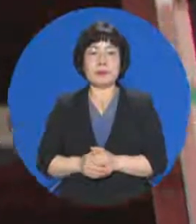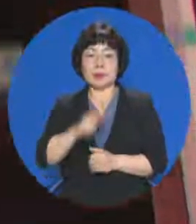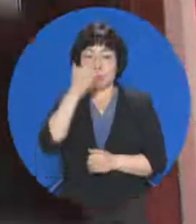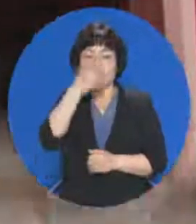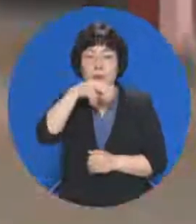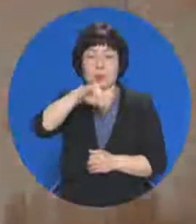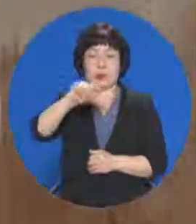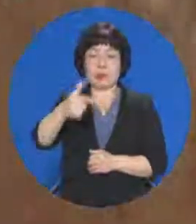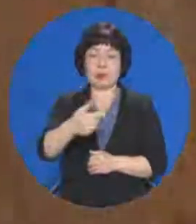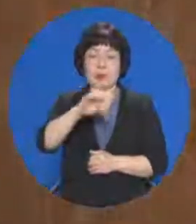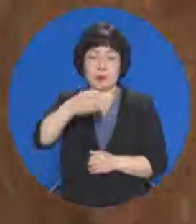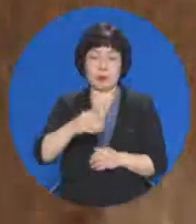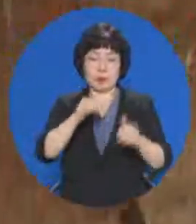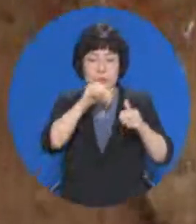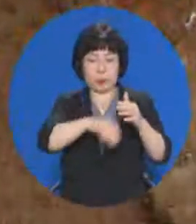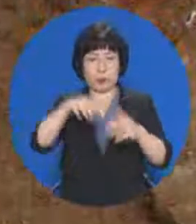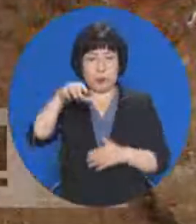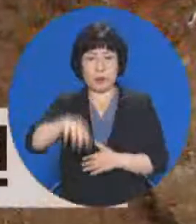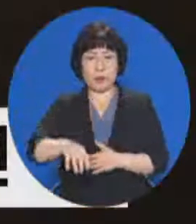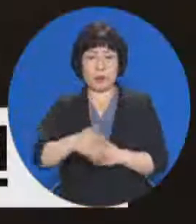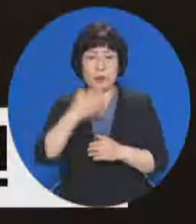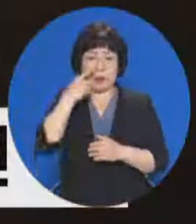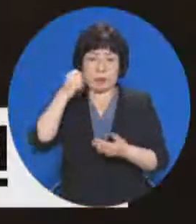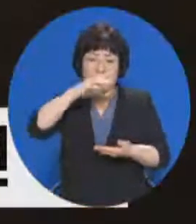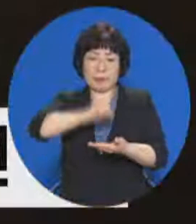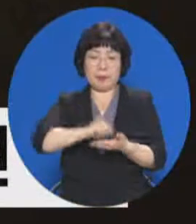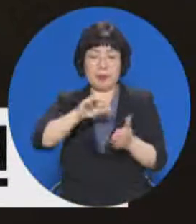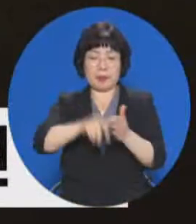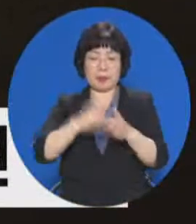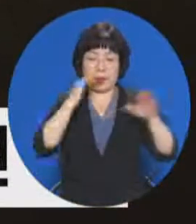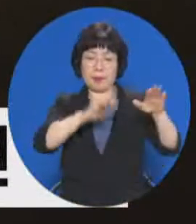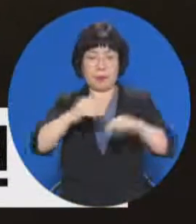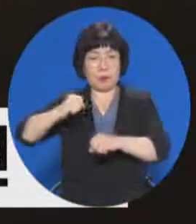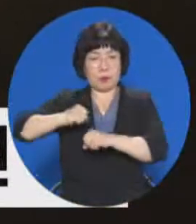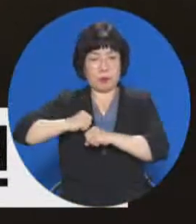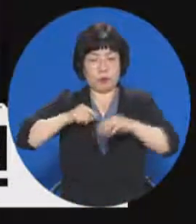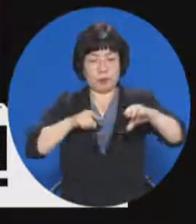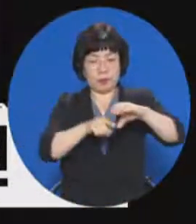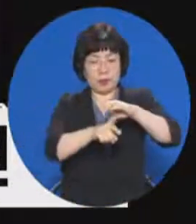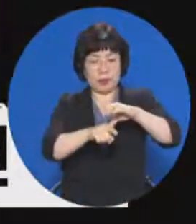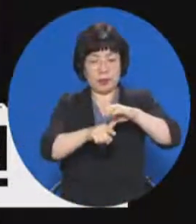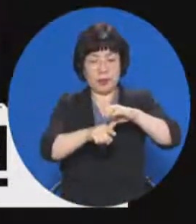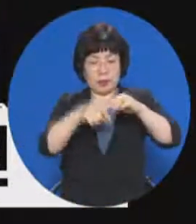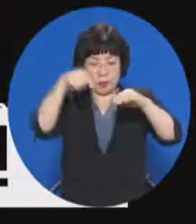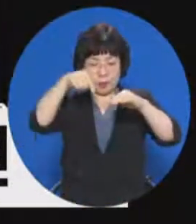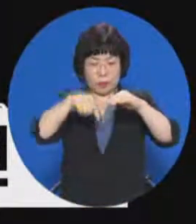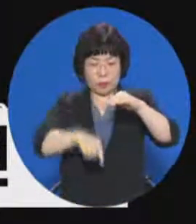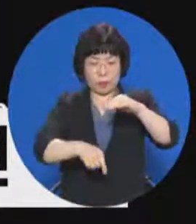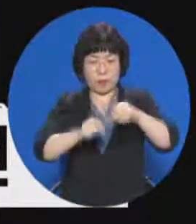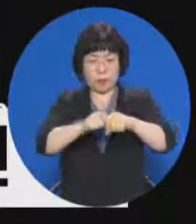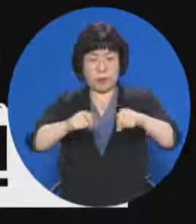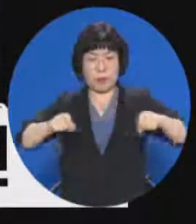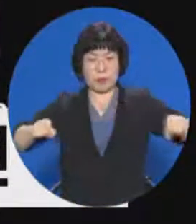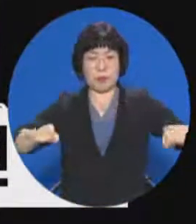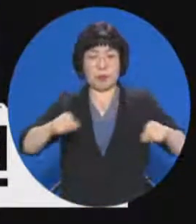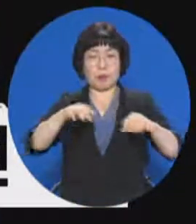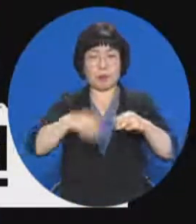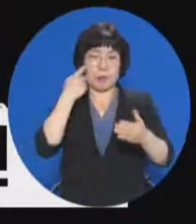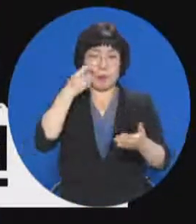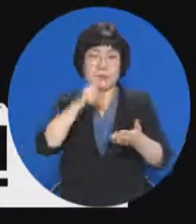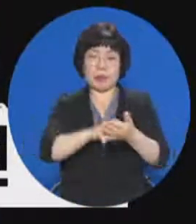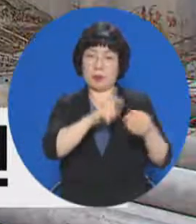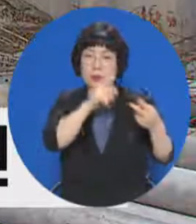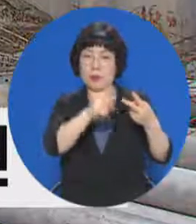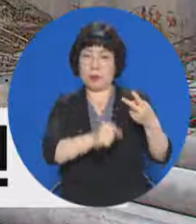여수시 신월동 공사 현장에서 일제강점기 당시 해군 기지로 추정되는 수십 미터 길이의 벙커가 발견된 건